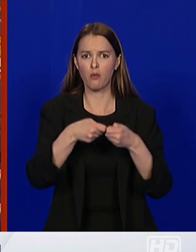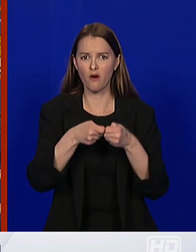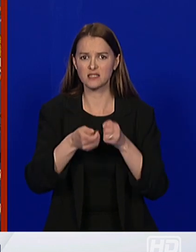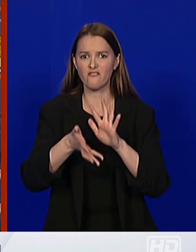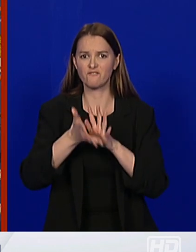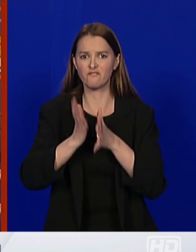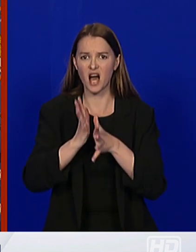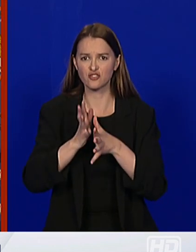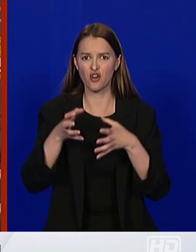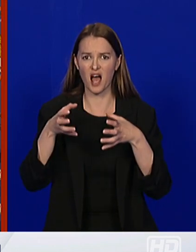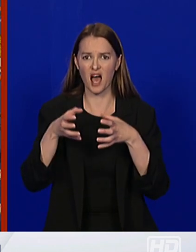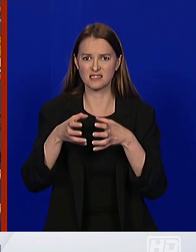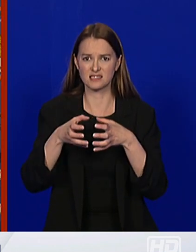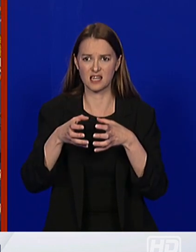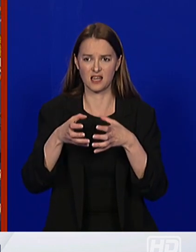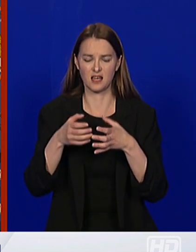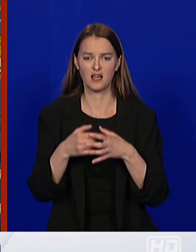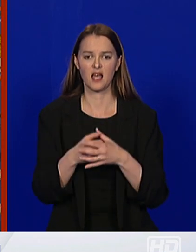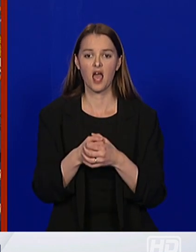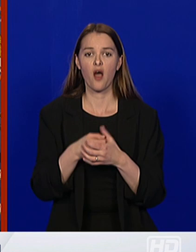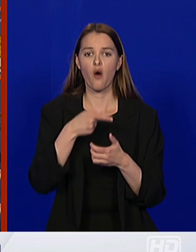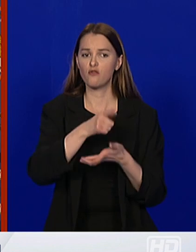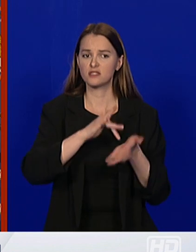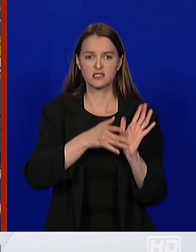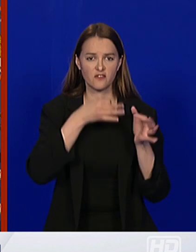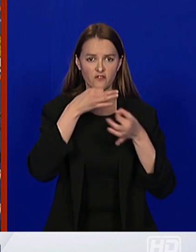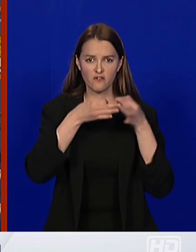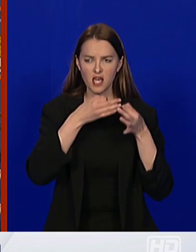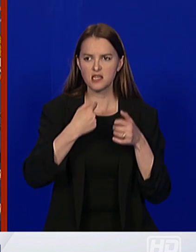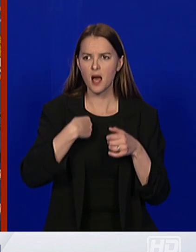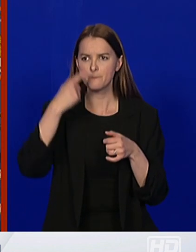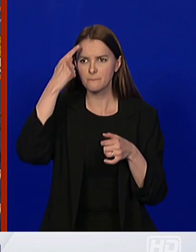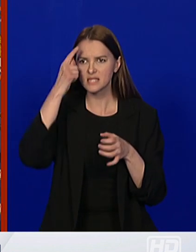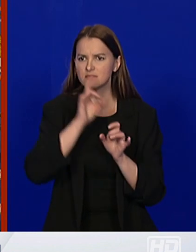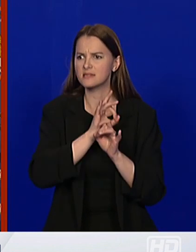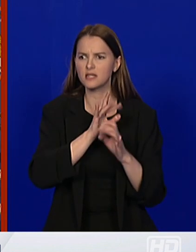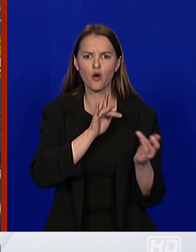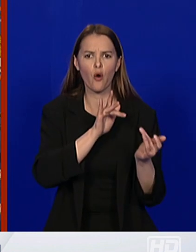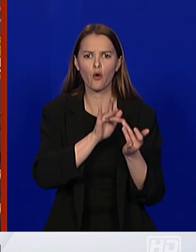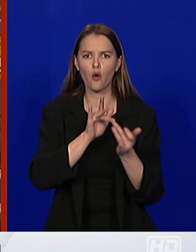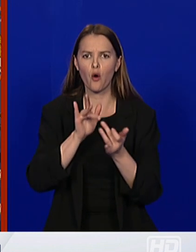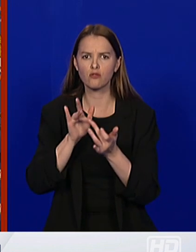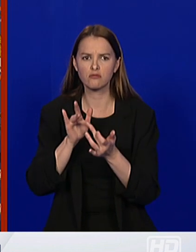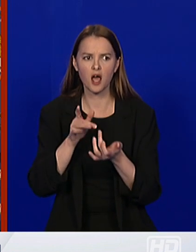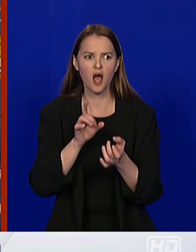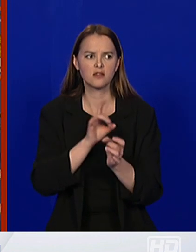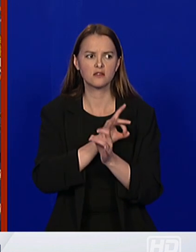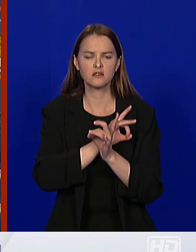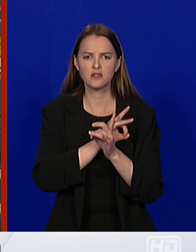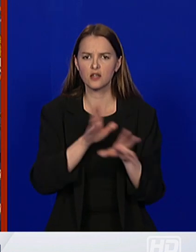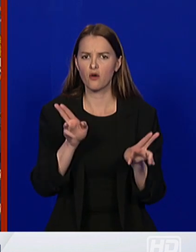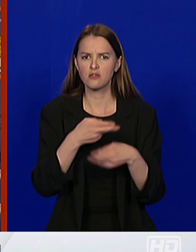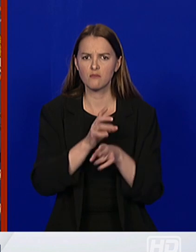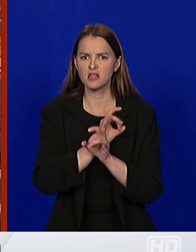epidemiološki isprofilirano, obrađeno i koliko je meni poznato, niko od kontakata, niti niko od oboljelih nema nikakve veze